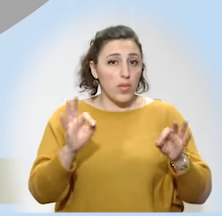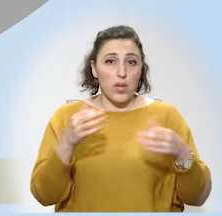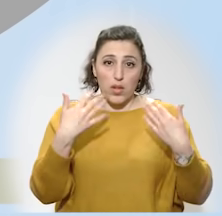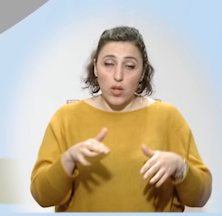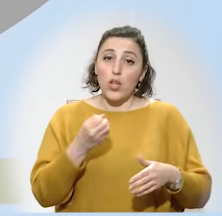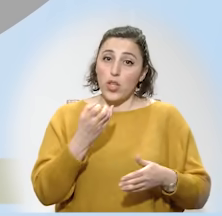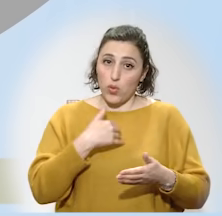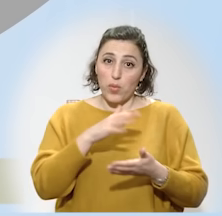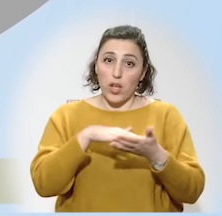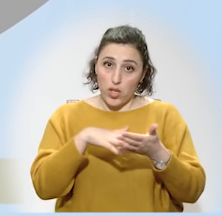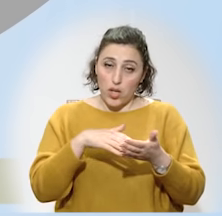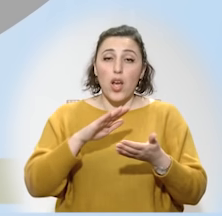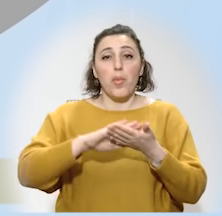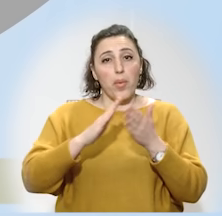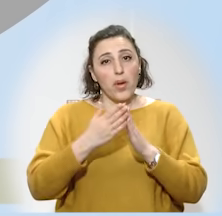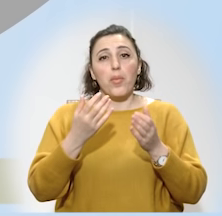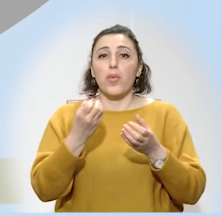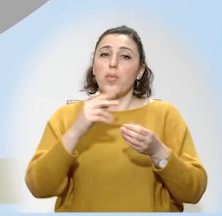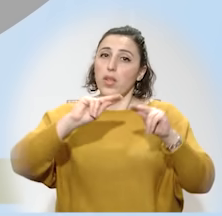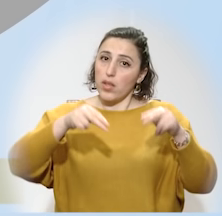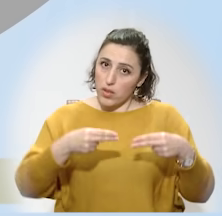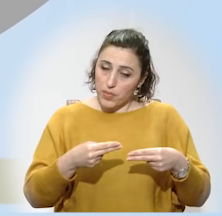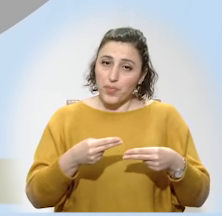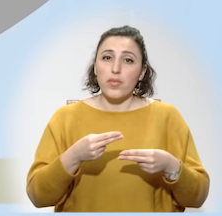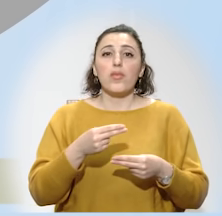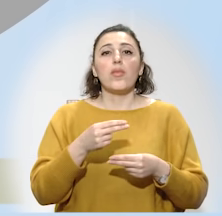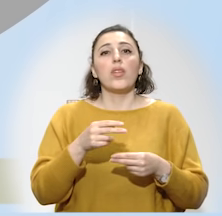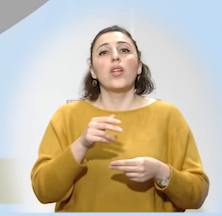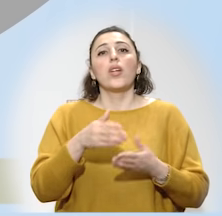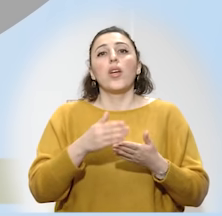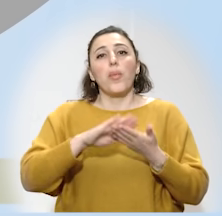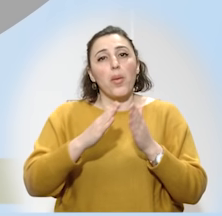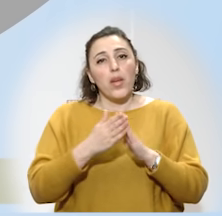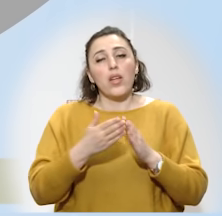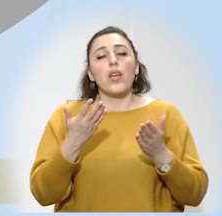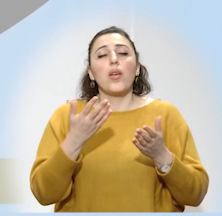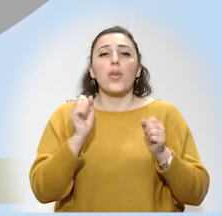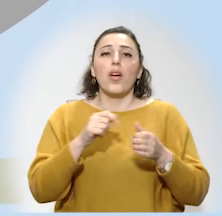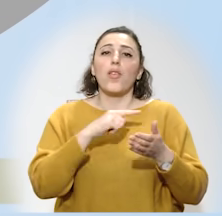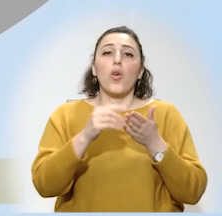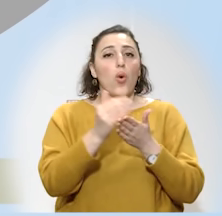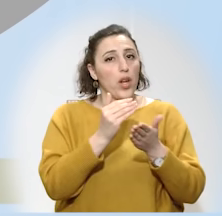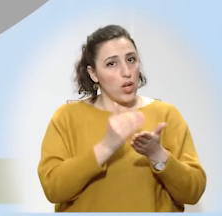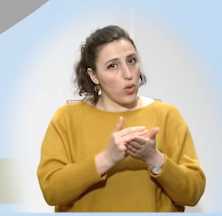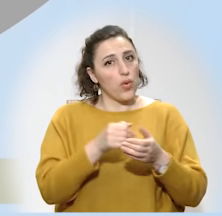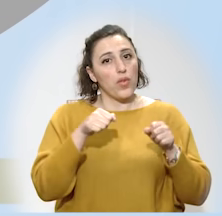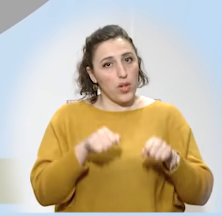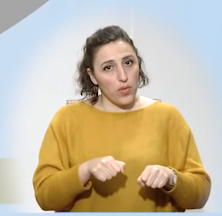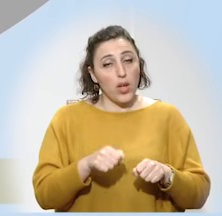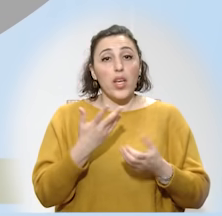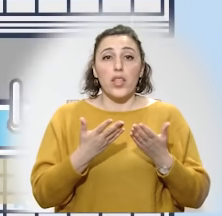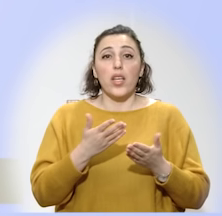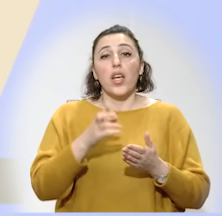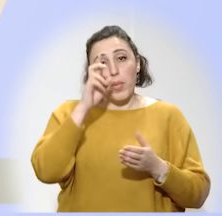հետո շարունակում եք աշխատել, ապա ձեզ հետ կնքված պայմանագրի գործողությունը շարունակվում է, եւ գործատուն պայմանագիրը կարող է լուծել միայն օրենսգրքով